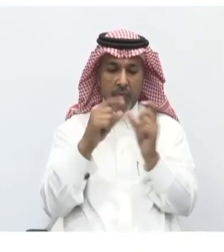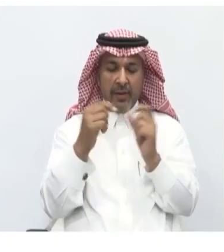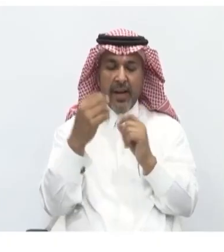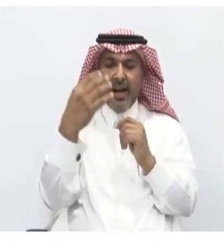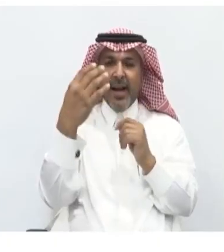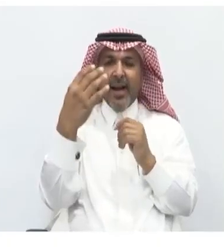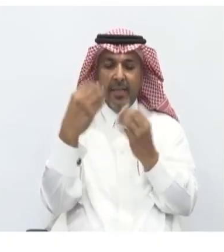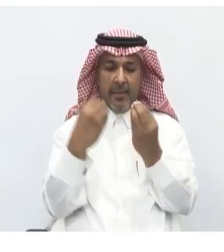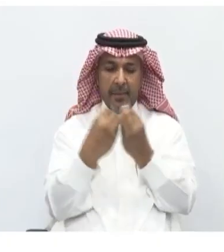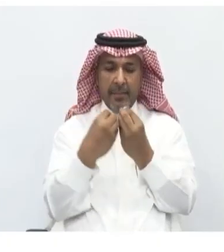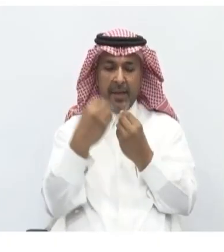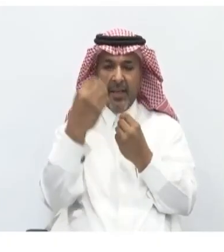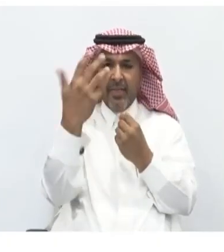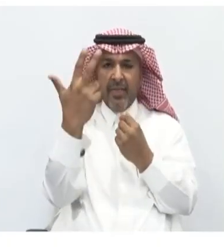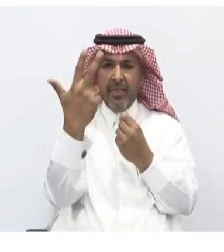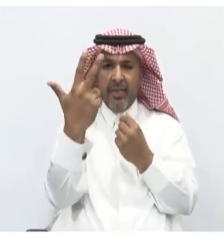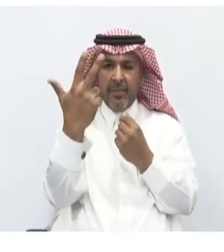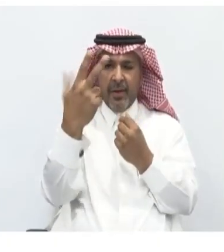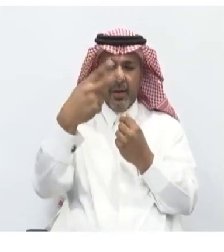34,062